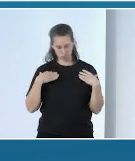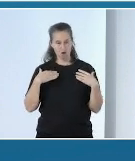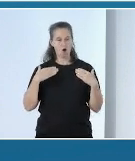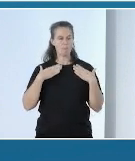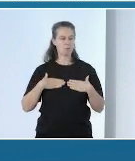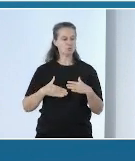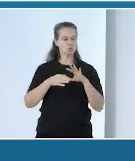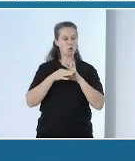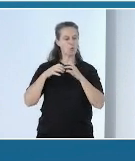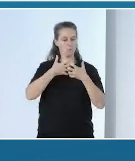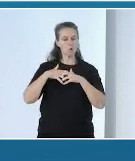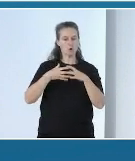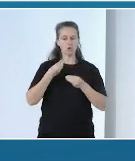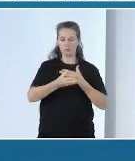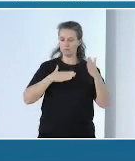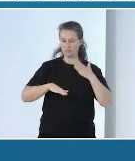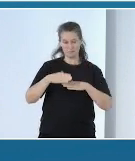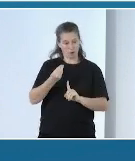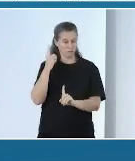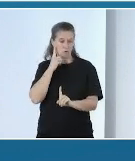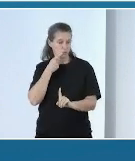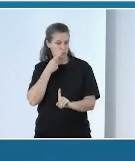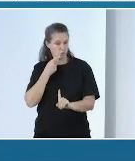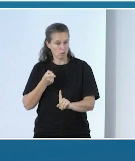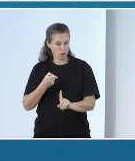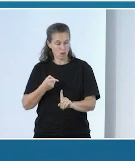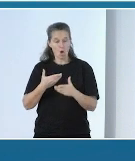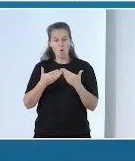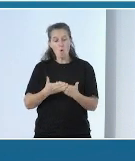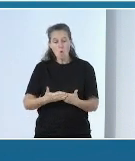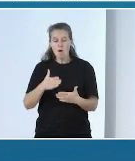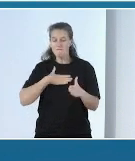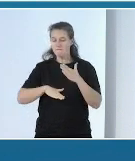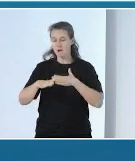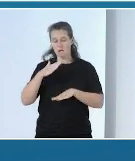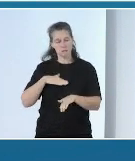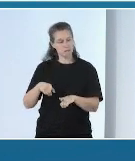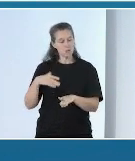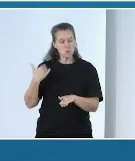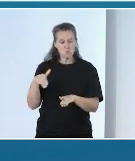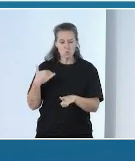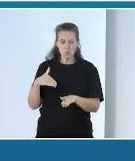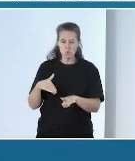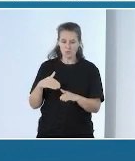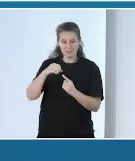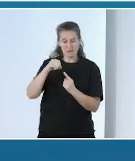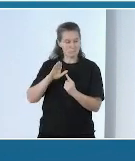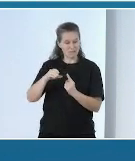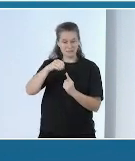de toute façon. Mais chez l'enfant sourd, ça va être colossal. C'est-à-dire cette fatigabilité, c'est un symptôme en